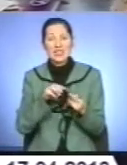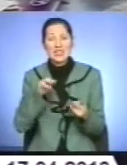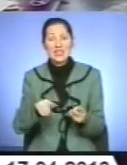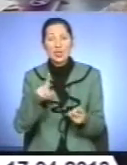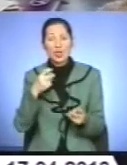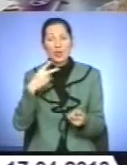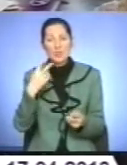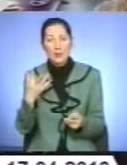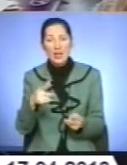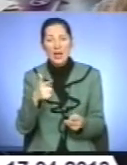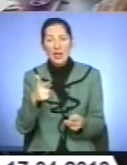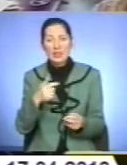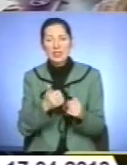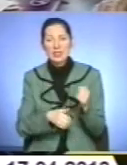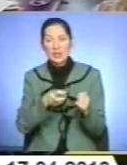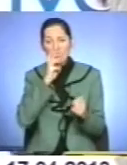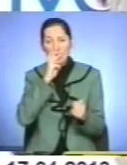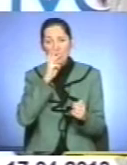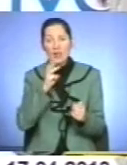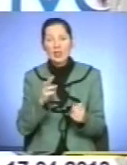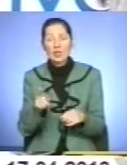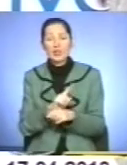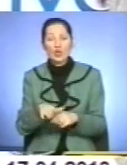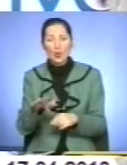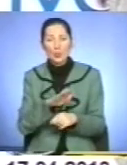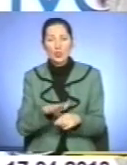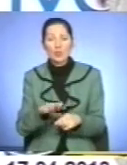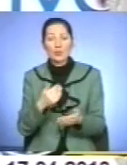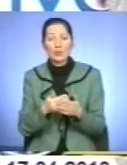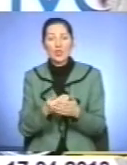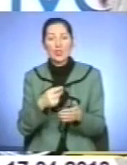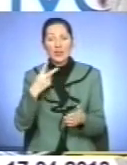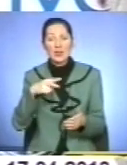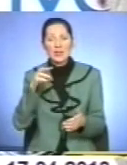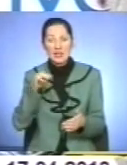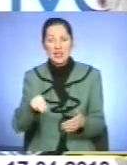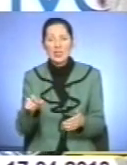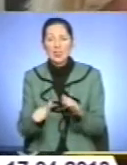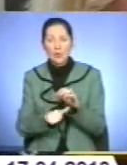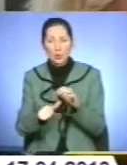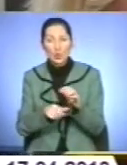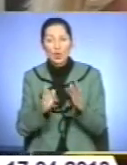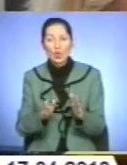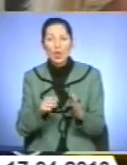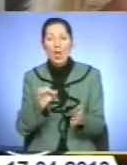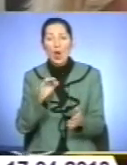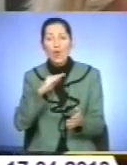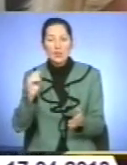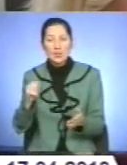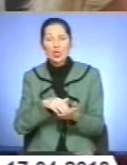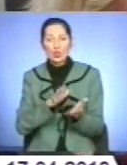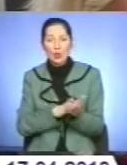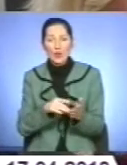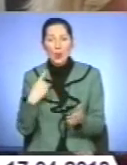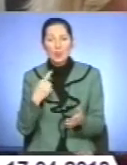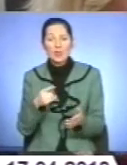2125 гривень – середня заробітна плата на Тернопільщині. Майже 20 тисяч безробітних, що лише офіційно зареєстровані в області, розраховують